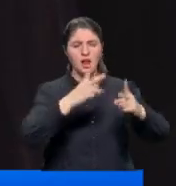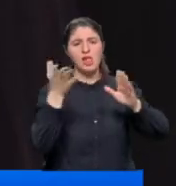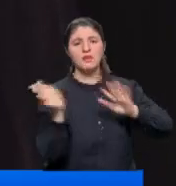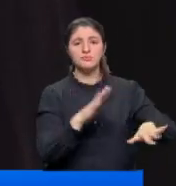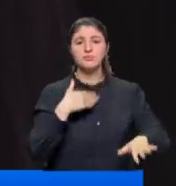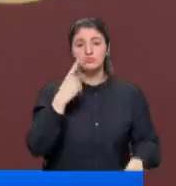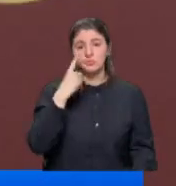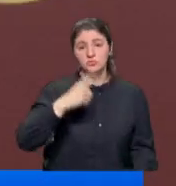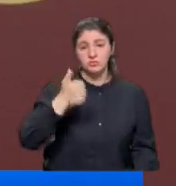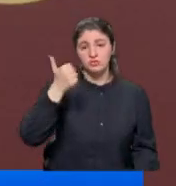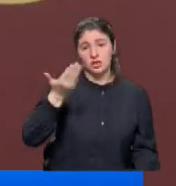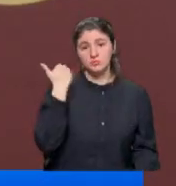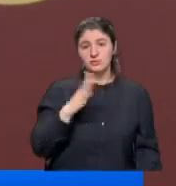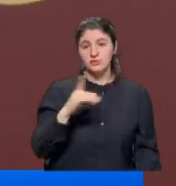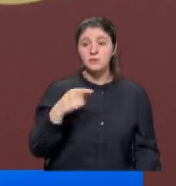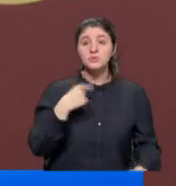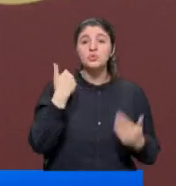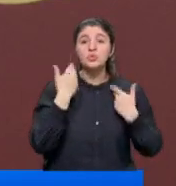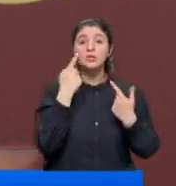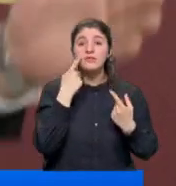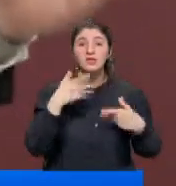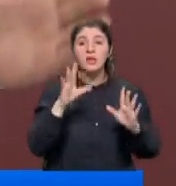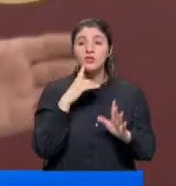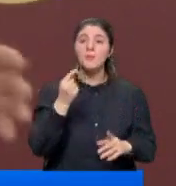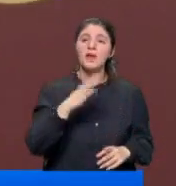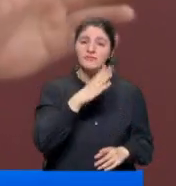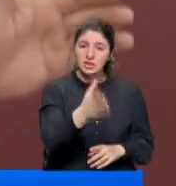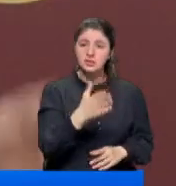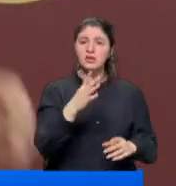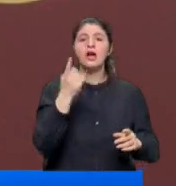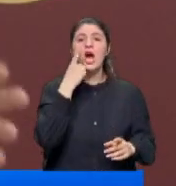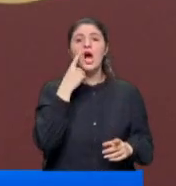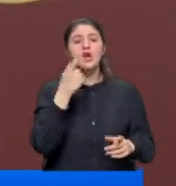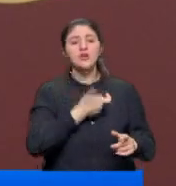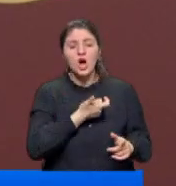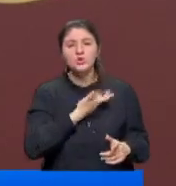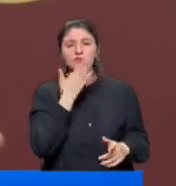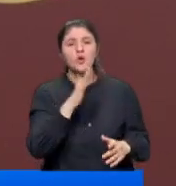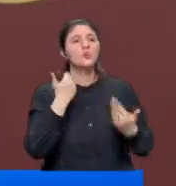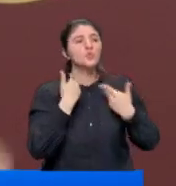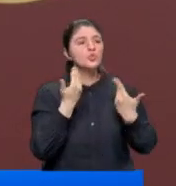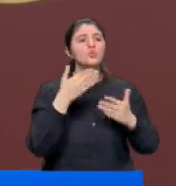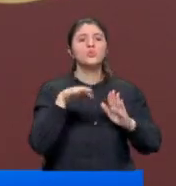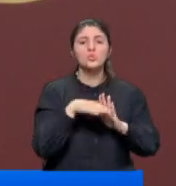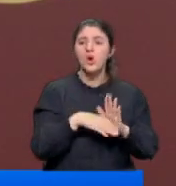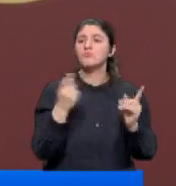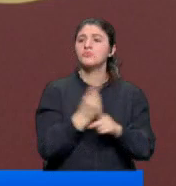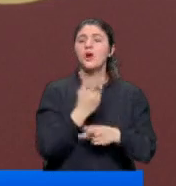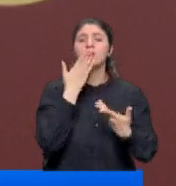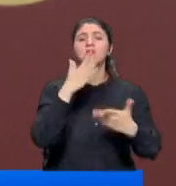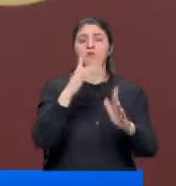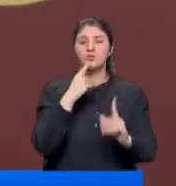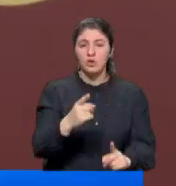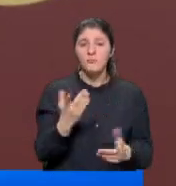Arkamızda Cumhurbaşkanımız var. Biz hukuk devleti değiliz diyor. Para varsa kanun yok, kural yok, hukuk yok, norm yok